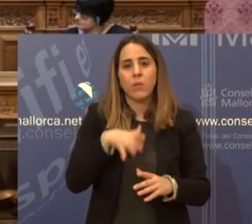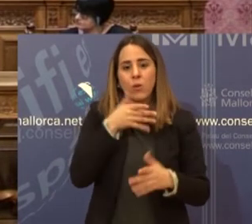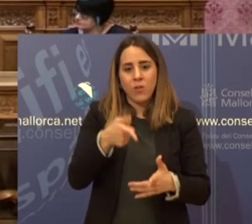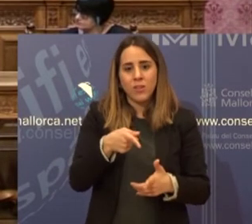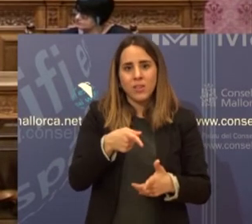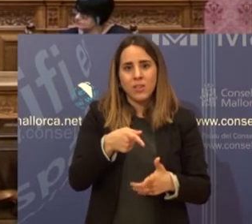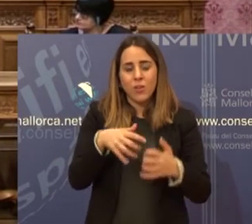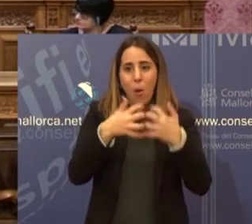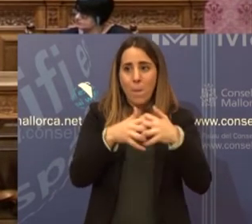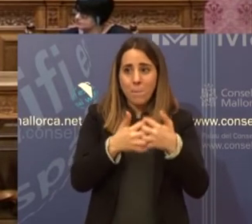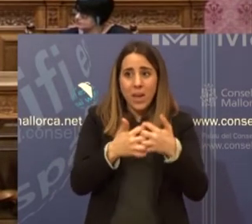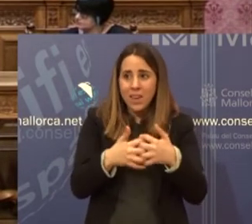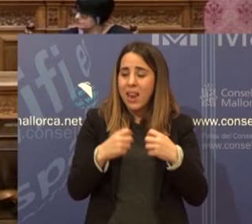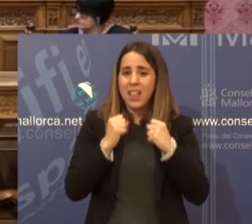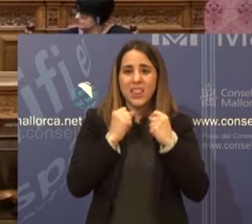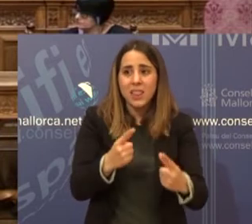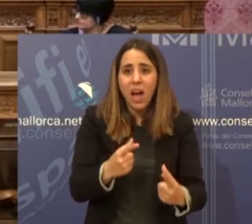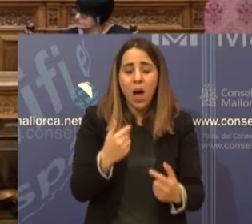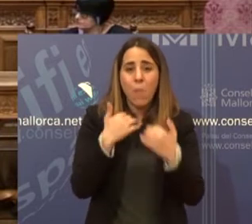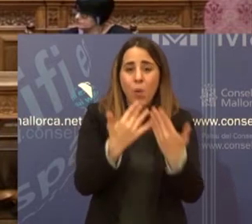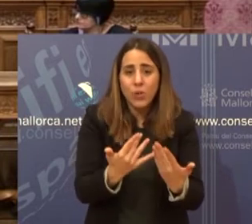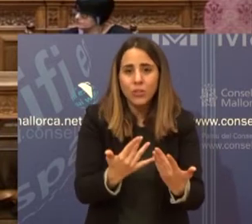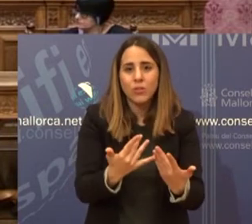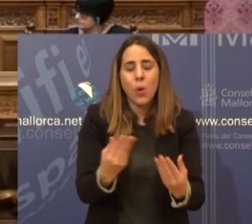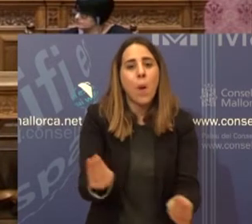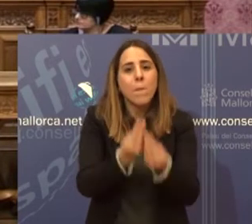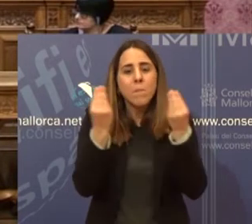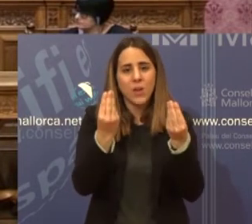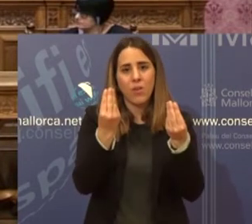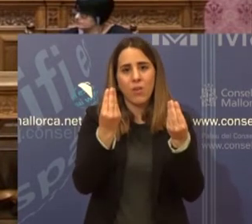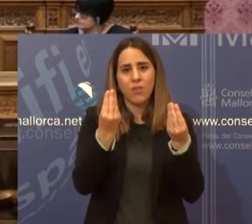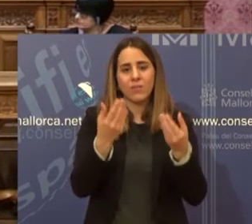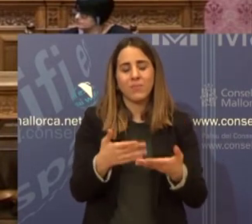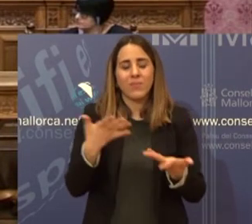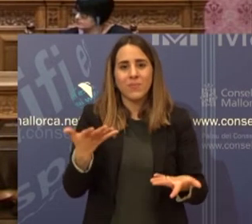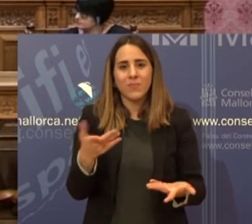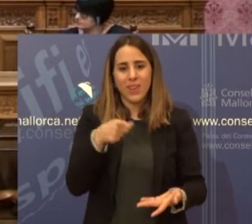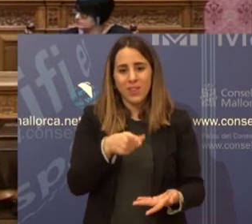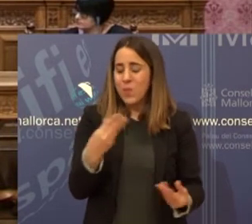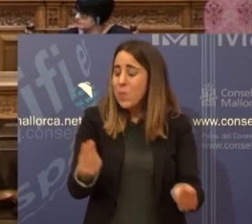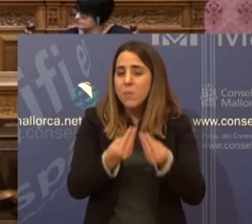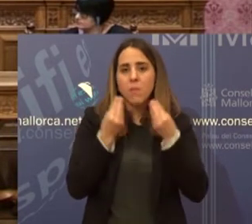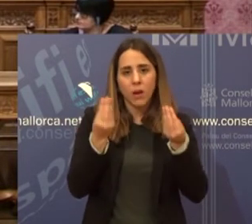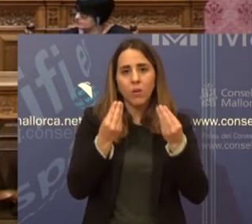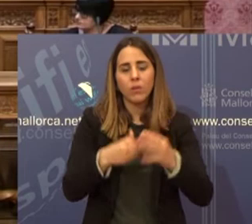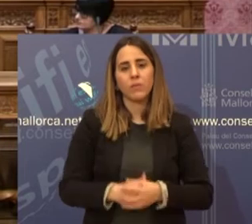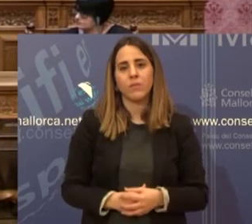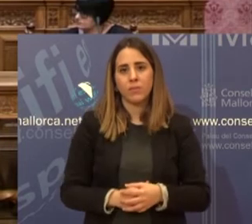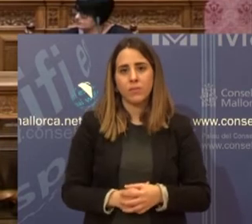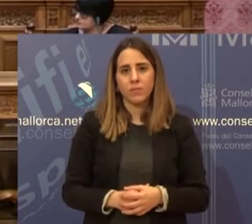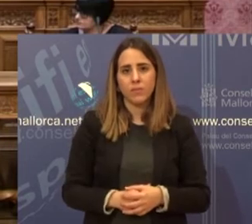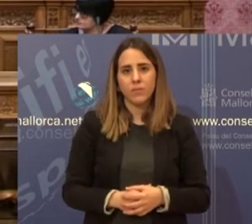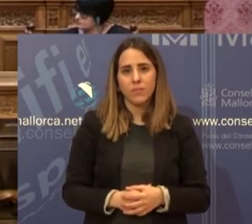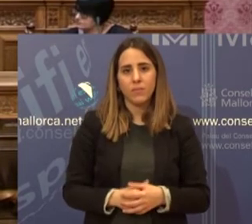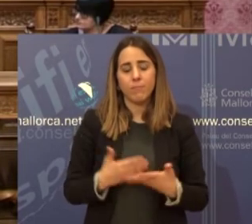puguem tenir aquest SignoWalk Pro, que és aquest aparell fisioterapèutic, serà molt millor per a ells.